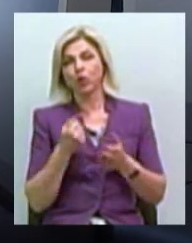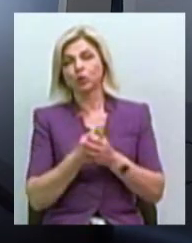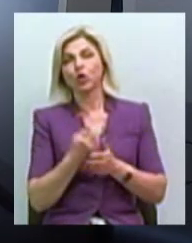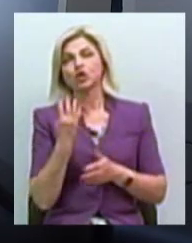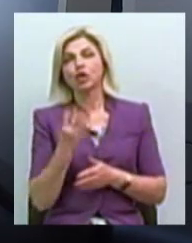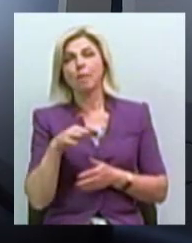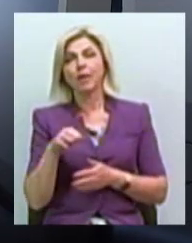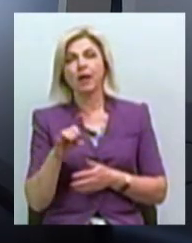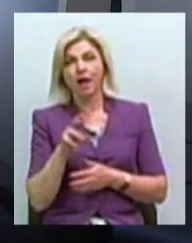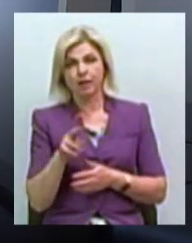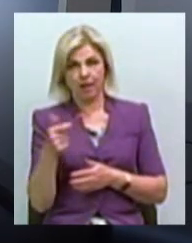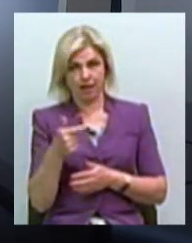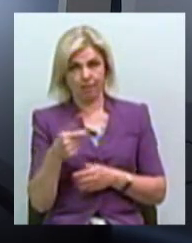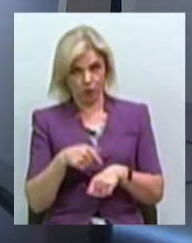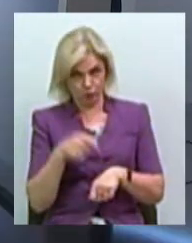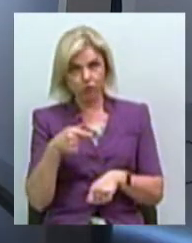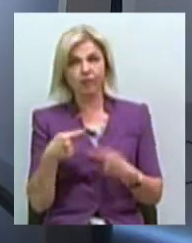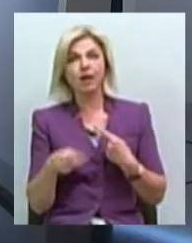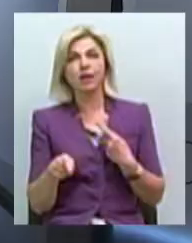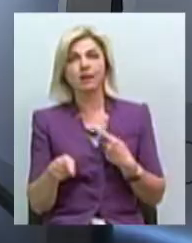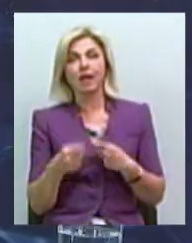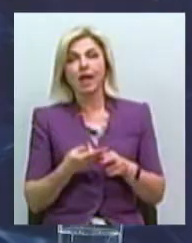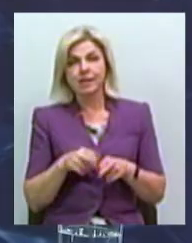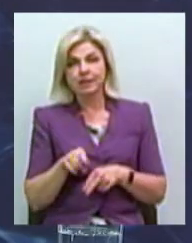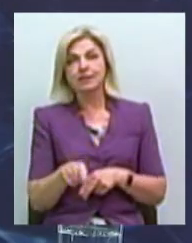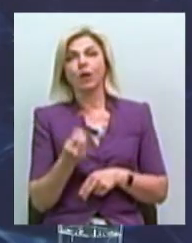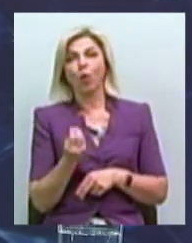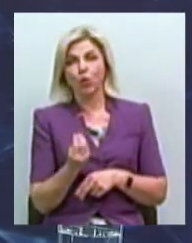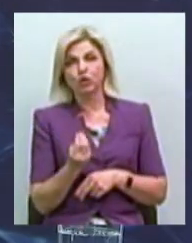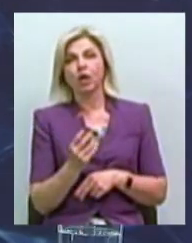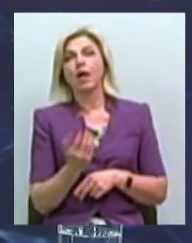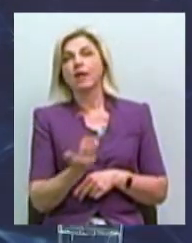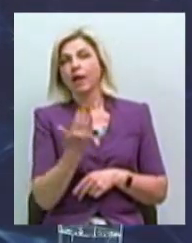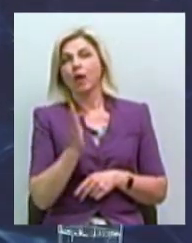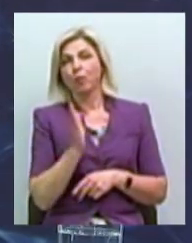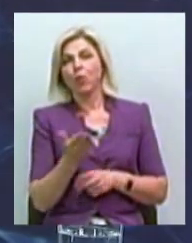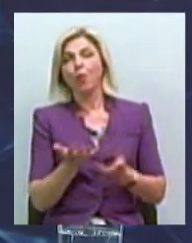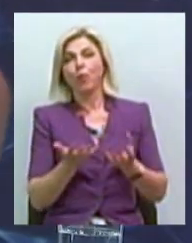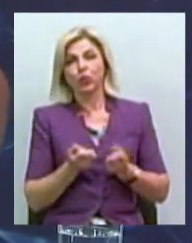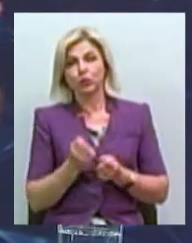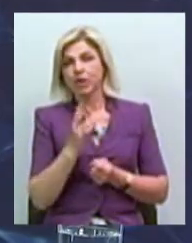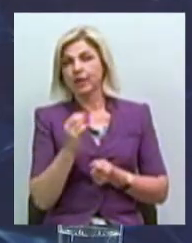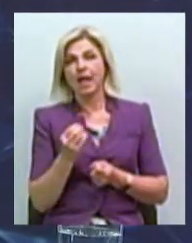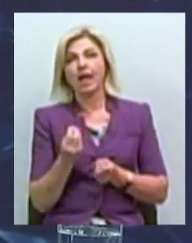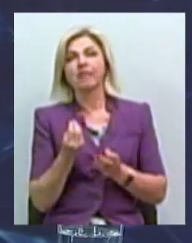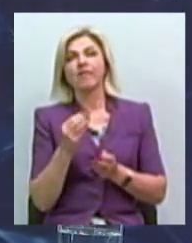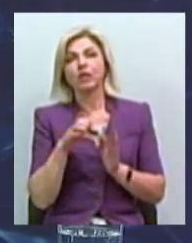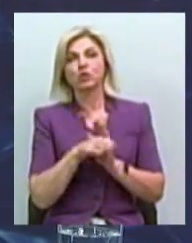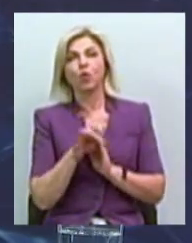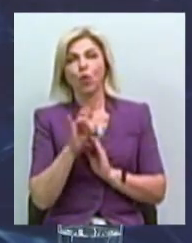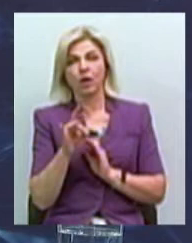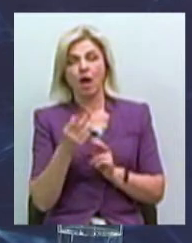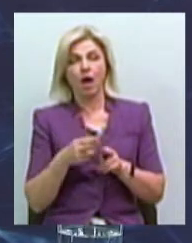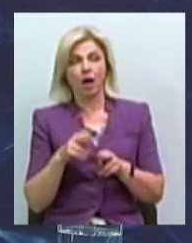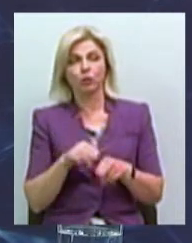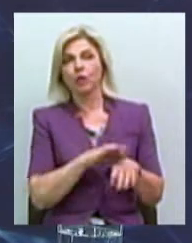гривень. Відчуйте різницю, як називається. Тобто це ті кошти, які буде отримувати не інвестор, там, якого заведе